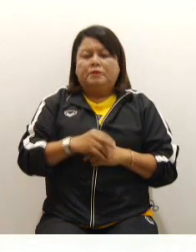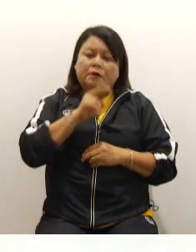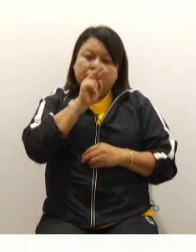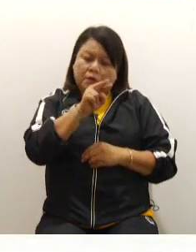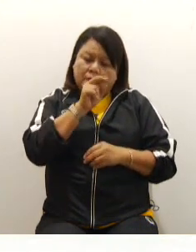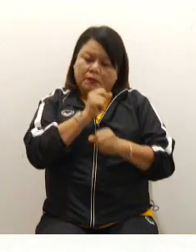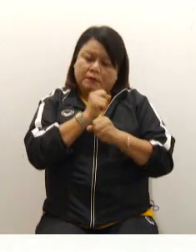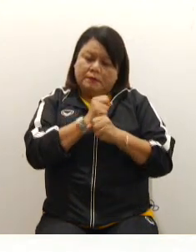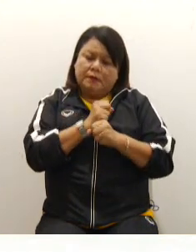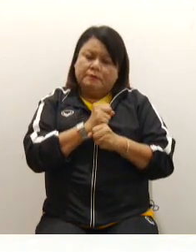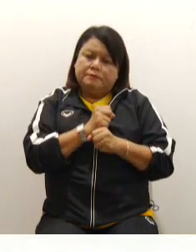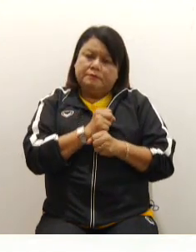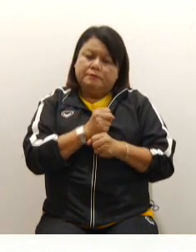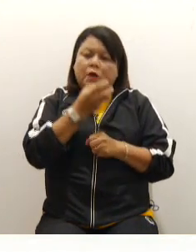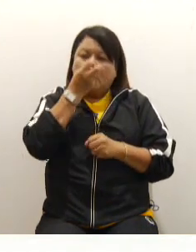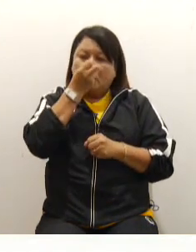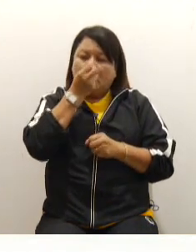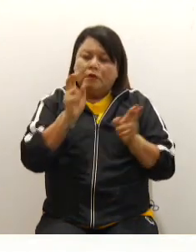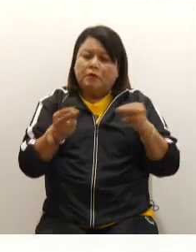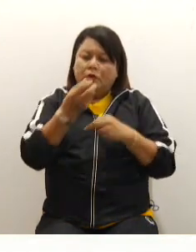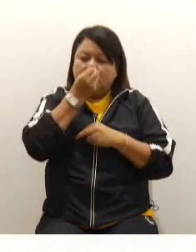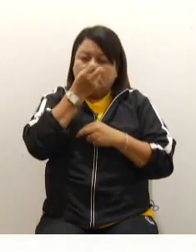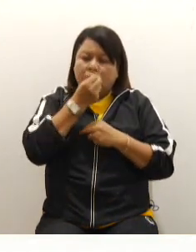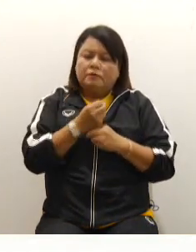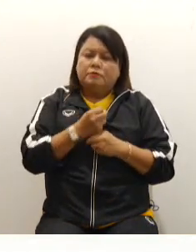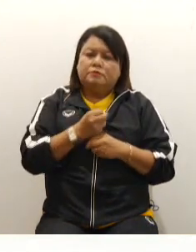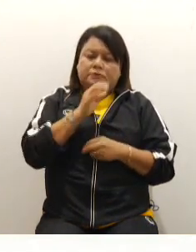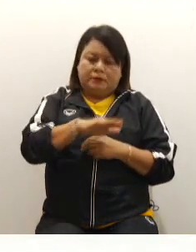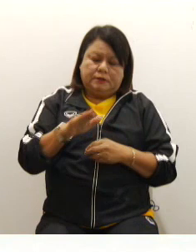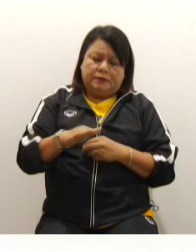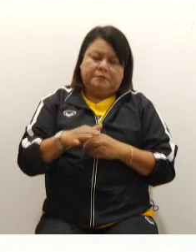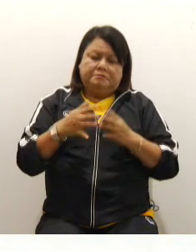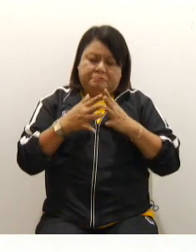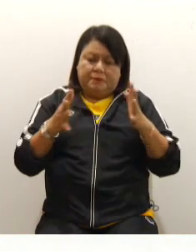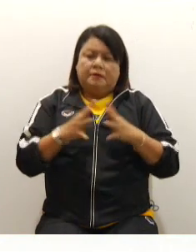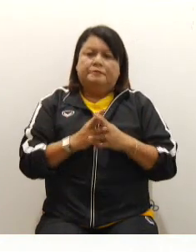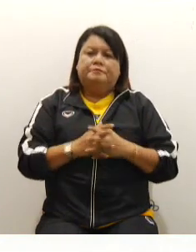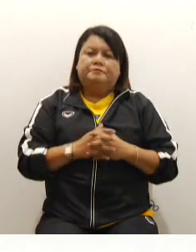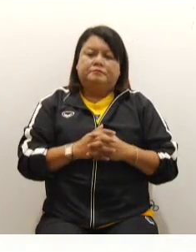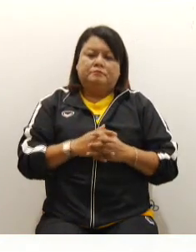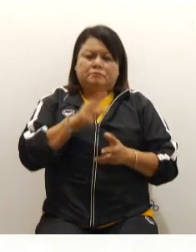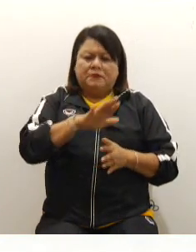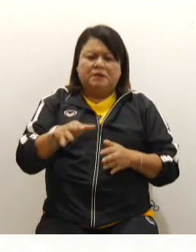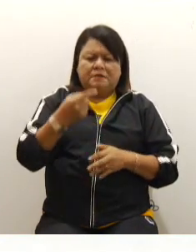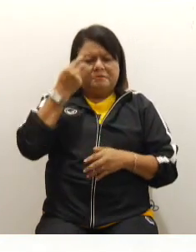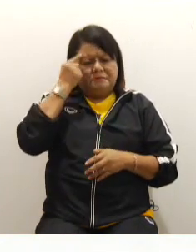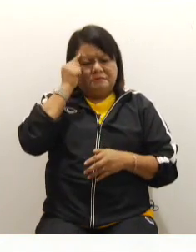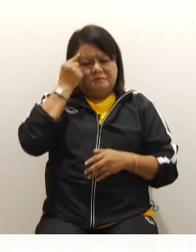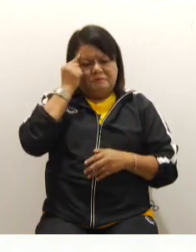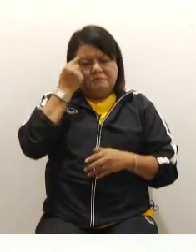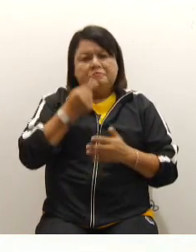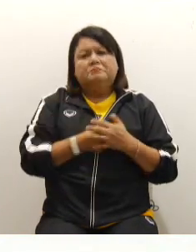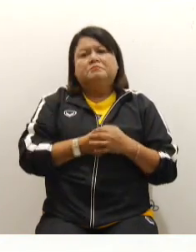านเนี่ยในห้องปฏิบัติการที่เป็นเด็กนักเรียนเรามีเด็กนักเรียนจำนวนมากซึ่งเขายังไม่มีความรู้ไม่มี